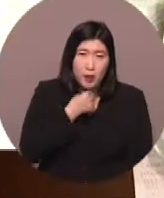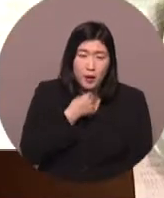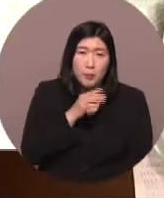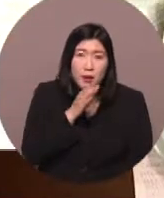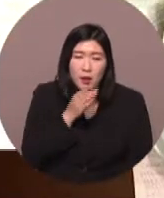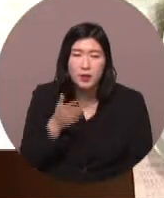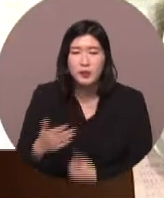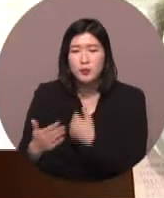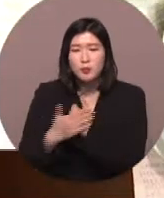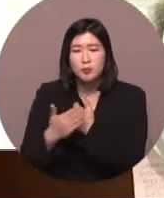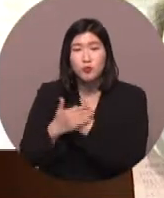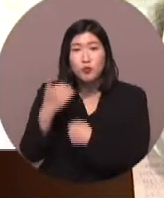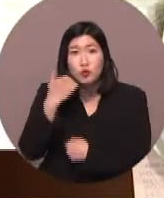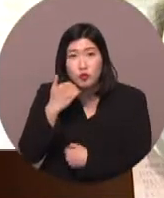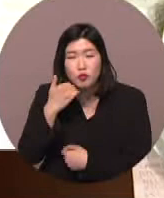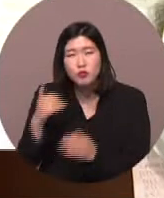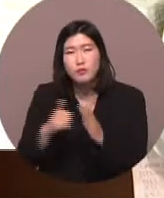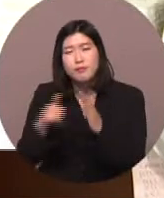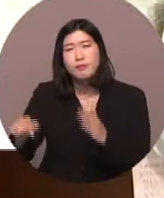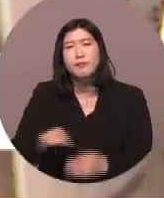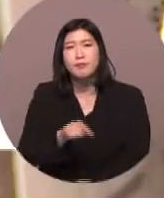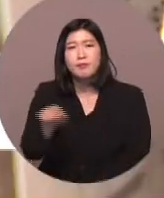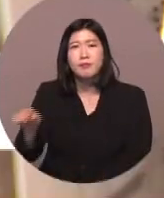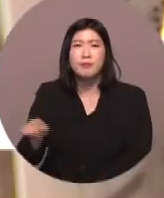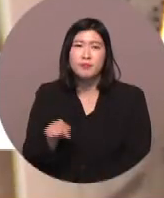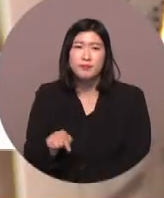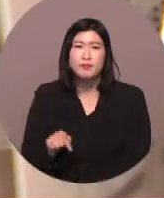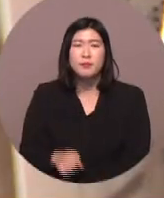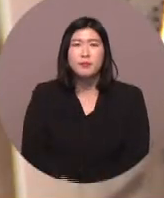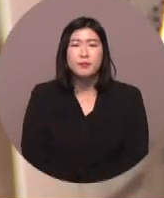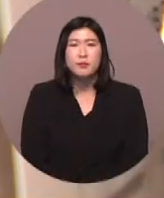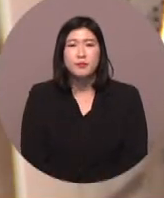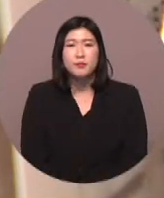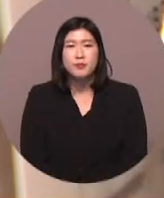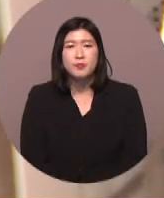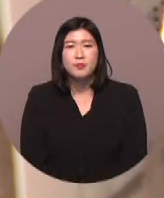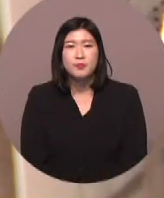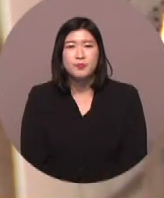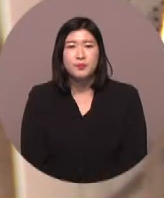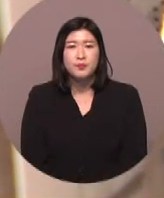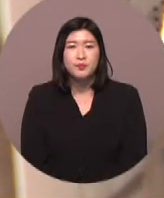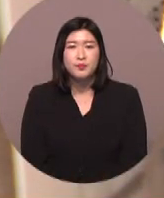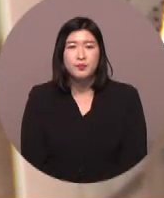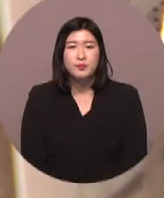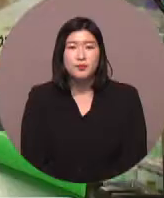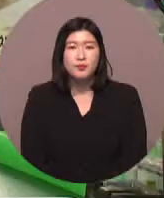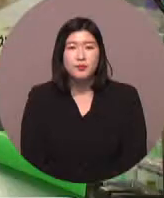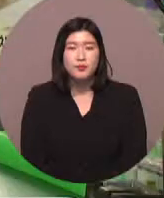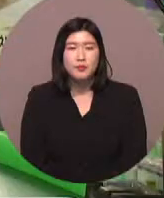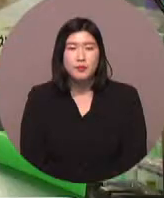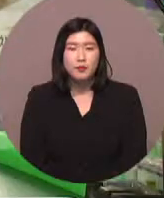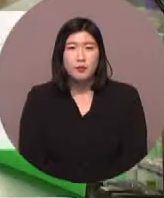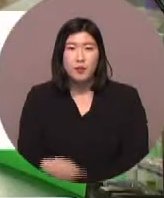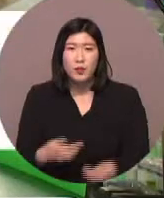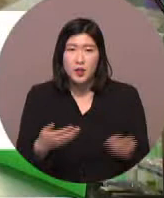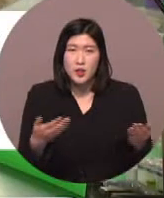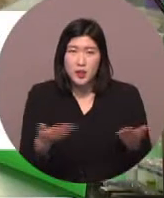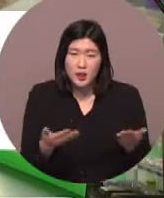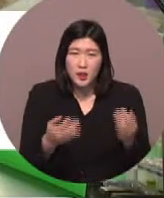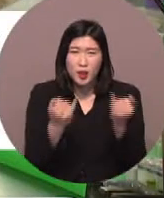최 박사에게 힘을 준 건 주변의 배려와 가족의 사랑이었습니다. 일을 한다거나 할